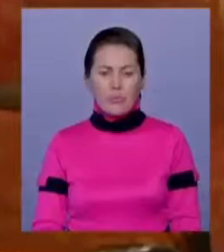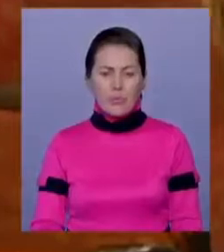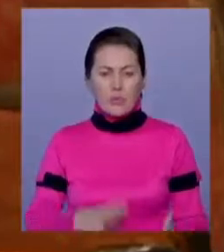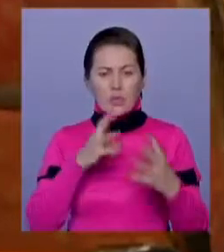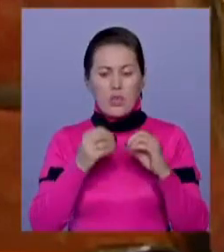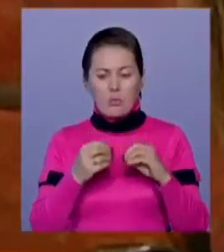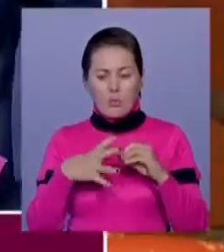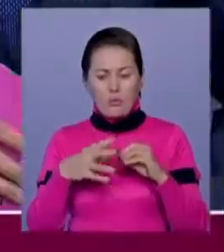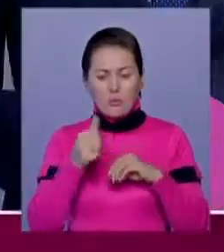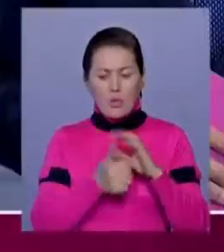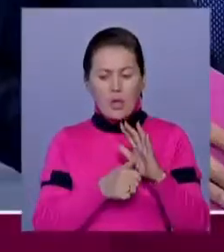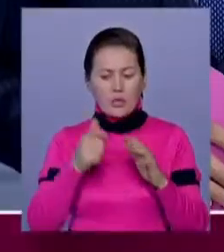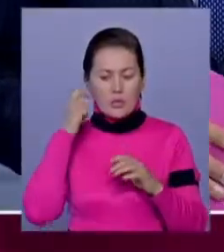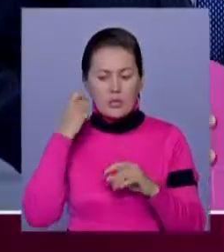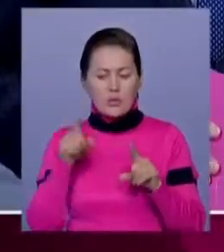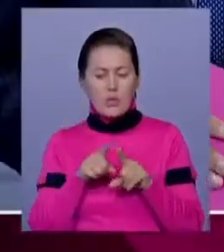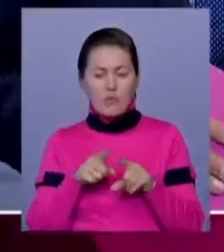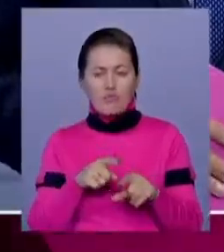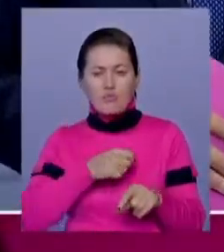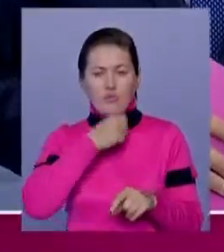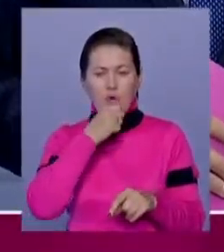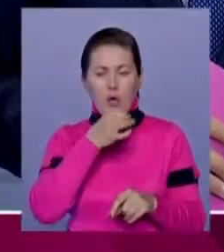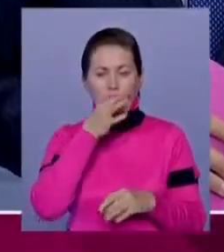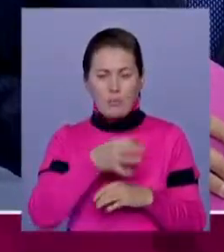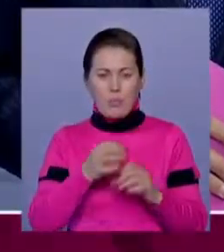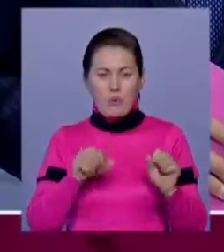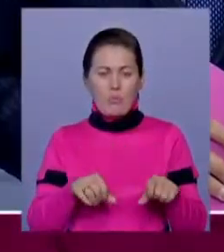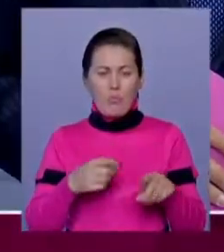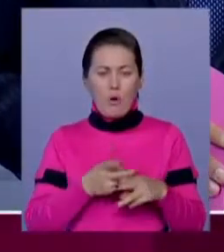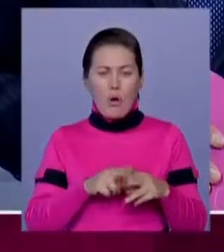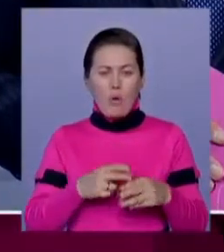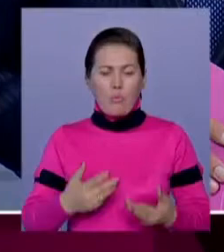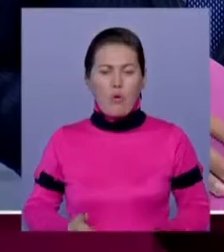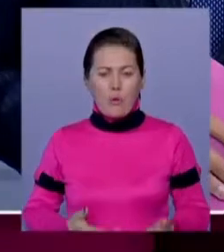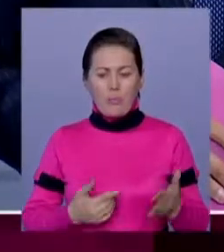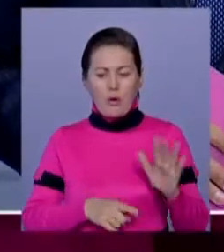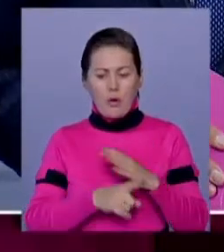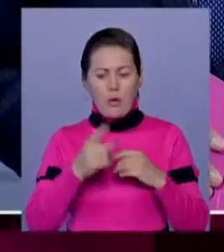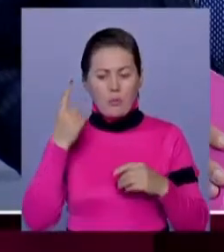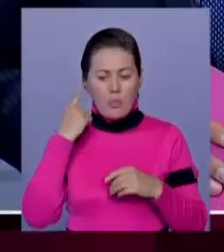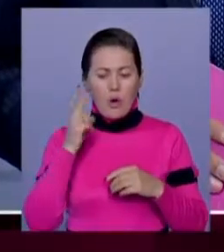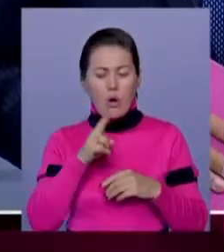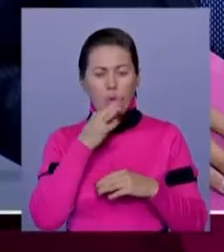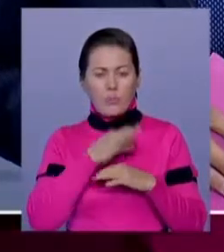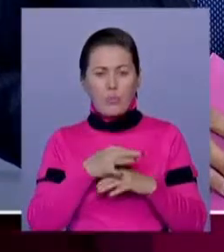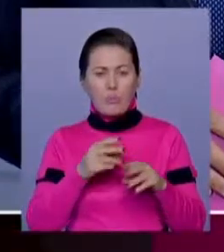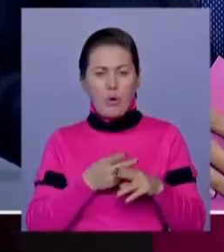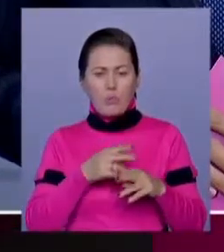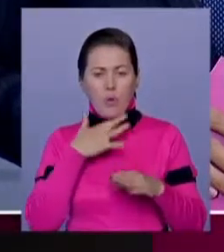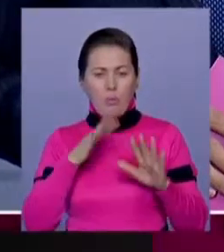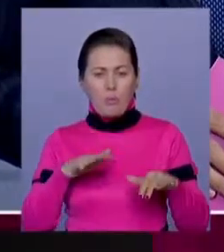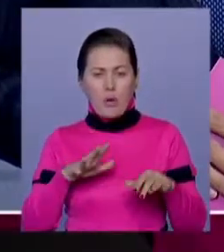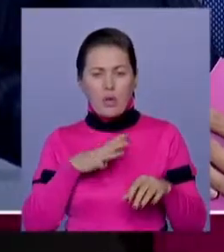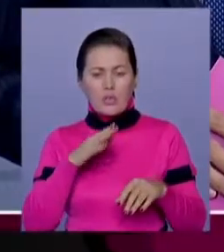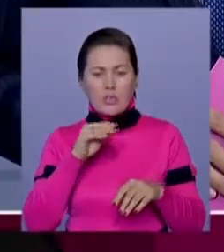Жалпы 15-16 жастағы қызды бойжеткен деп айталамыз ба? Өмірді енді тани бастаған оларға кім жауапты? Көп балалана